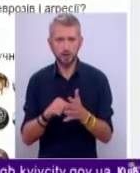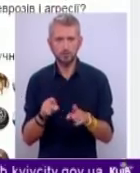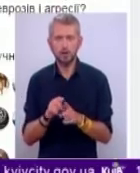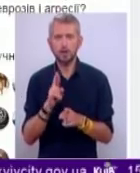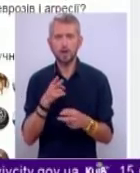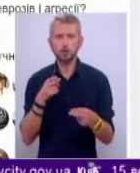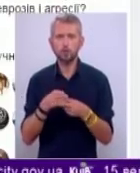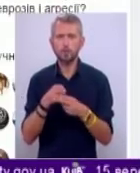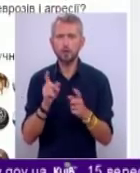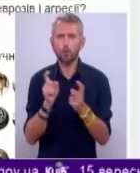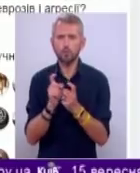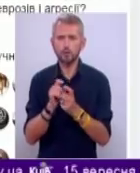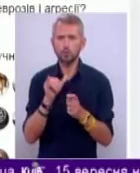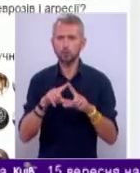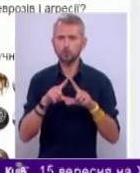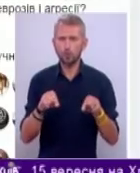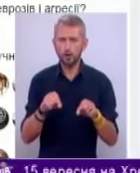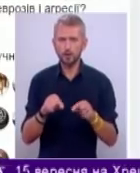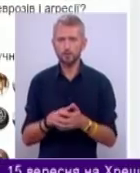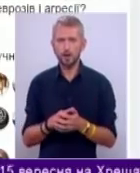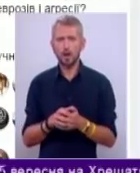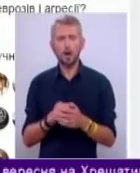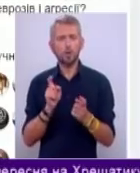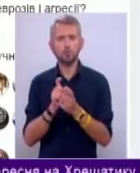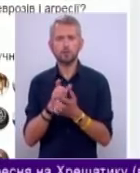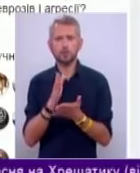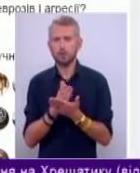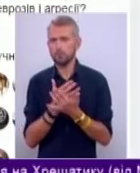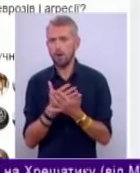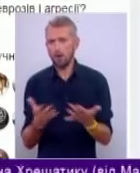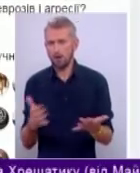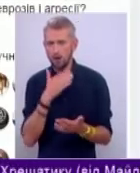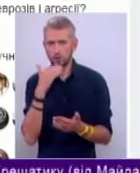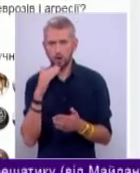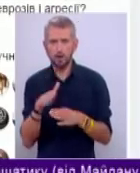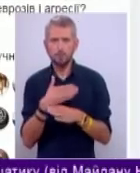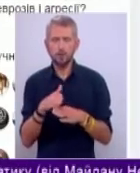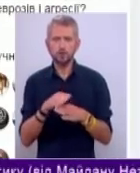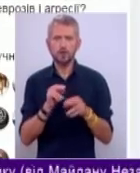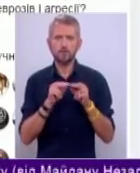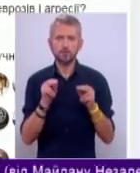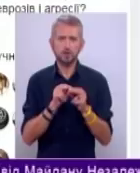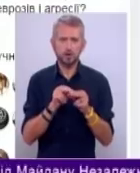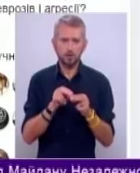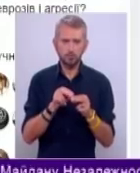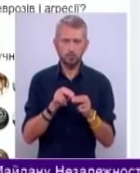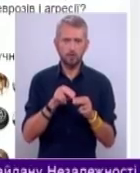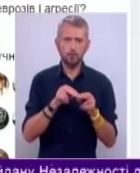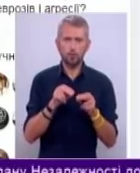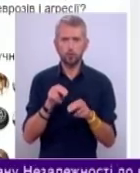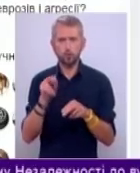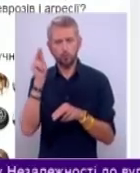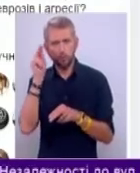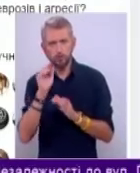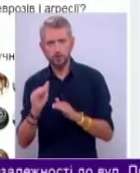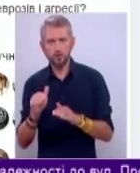Як запобігти конфліктам у школі? Конфліктів є багато. І між вчителем і учнем, між самими учнями. Інколи і